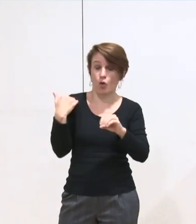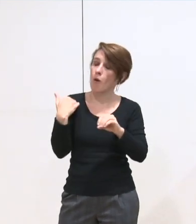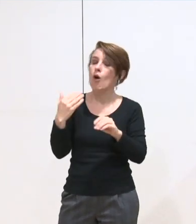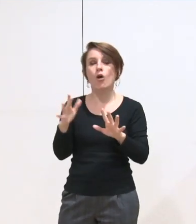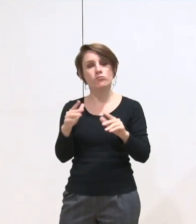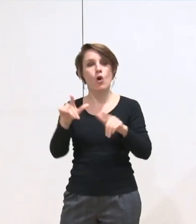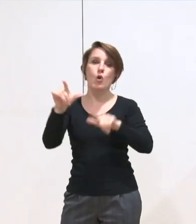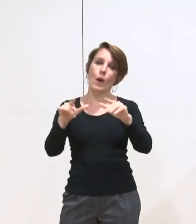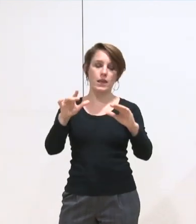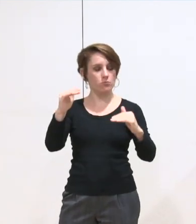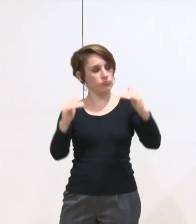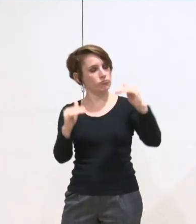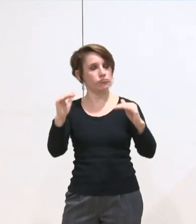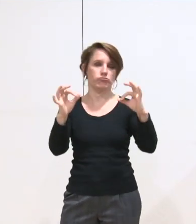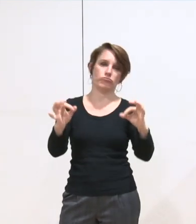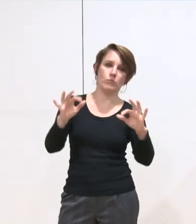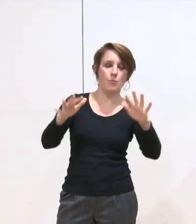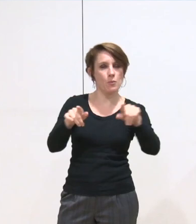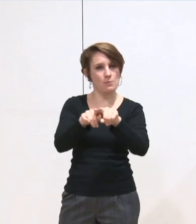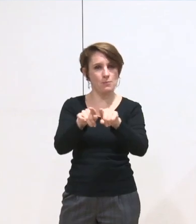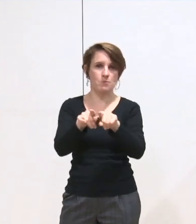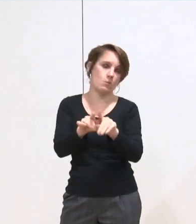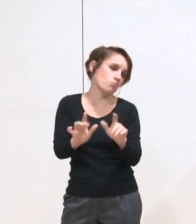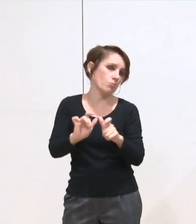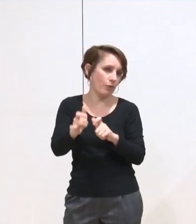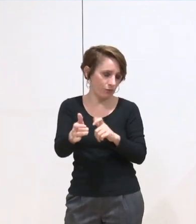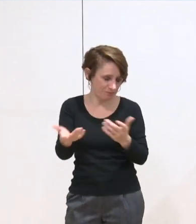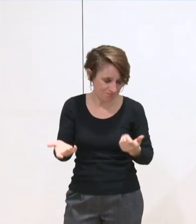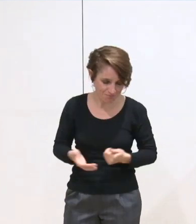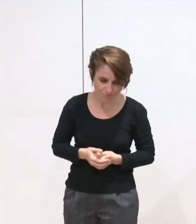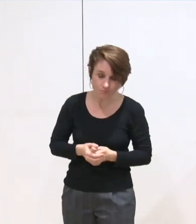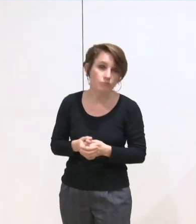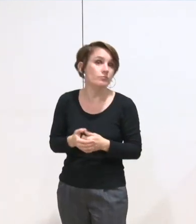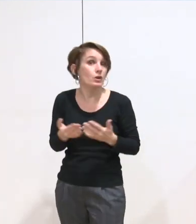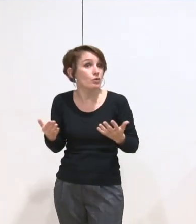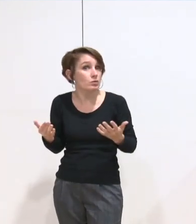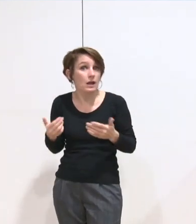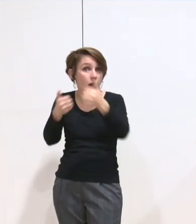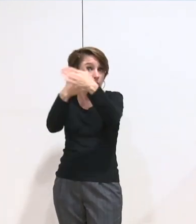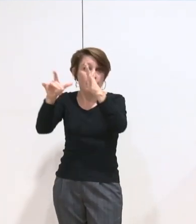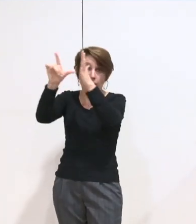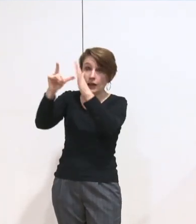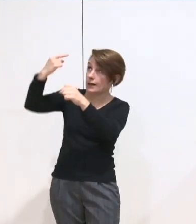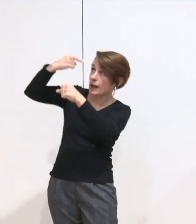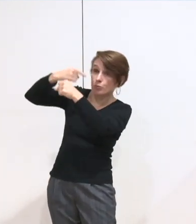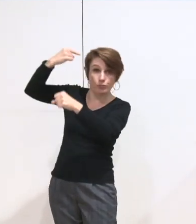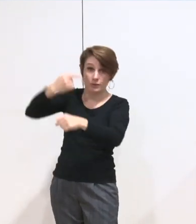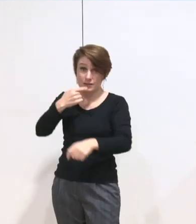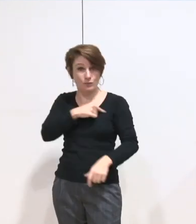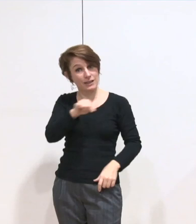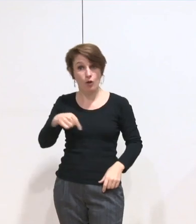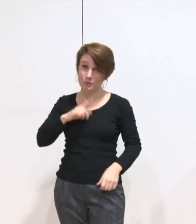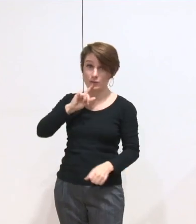Évidemment, lorsqu'on est dans ce type de process, et ça c'est le cadre légal, hein, de toute façon, puis ma foi c'est bien normal, hein, encore une fois, c'est nous d'une certaine façon